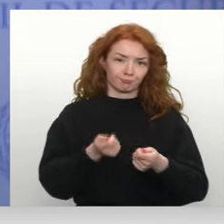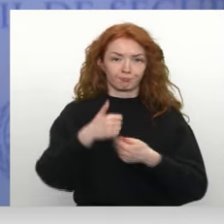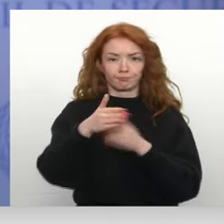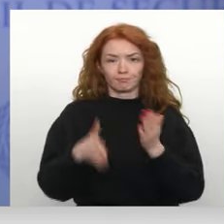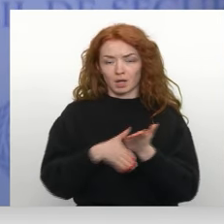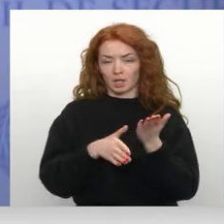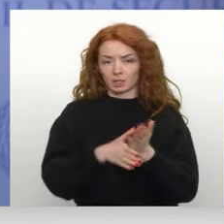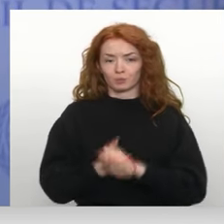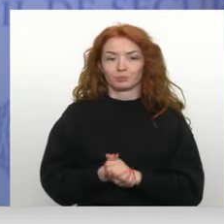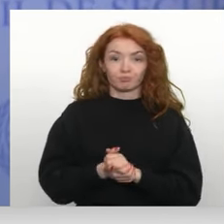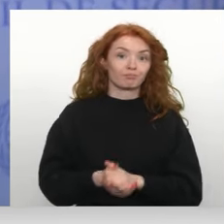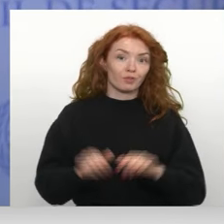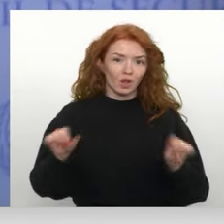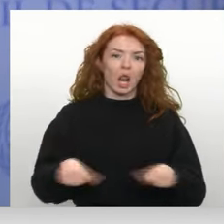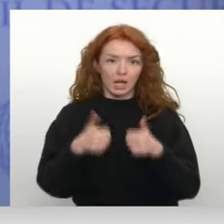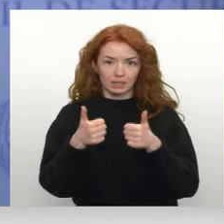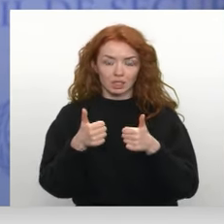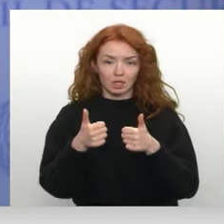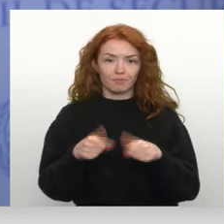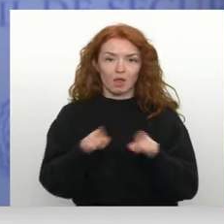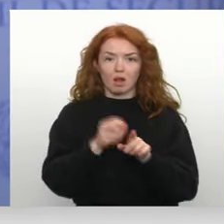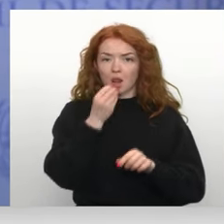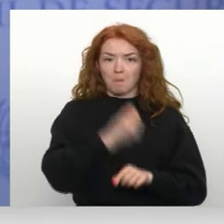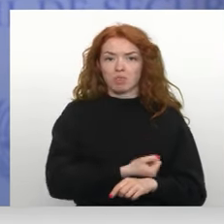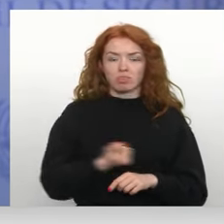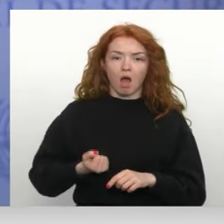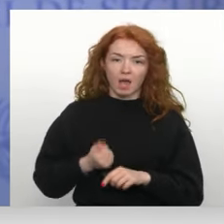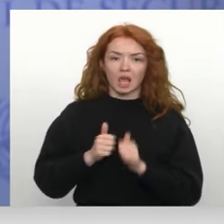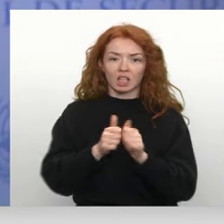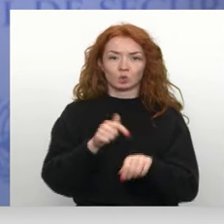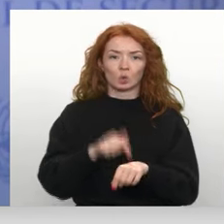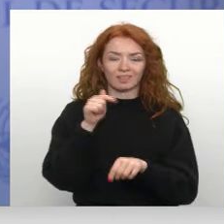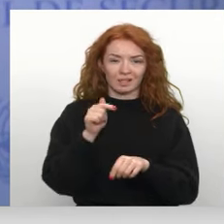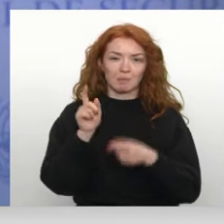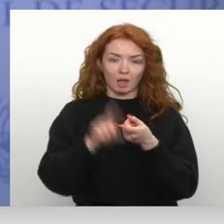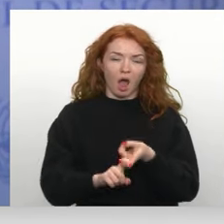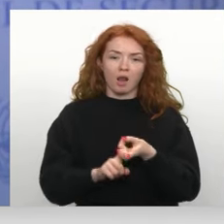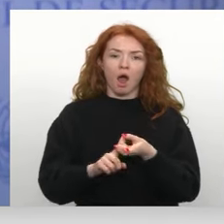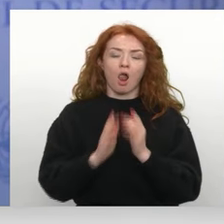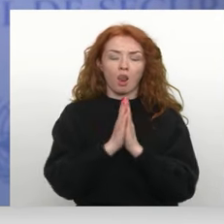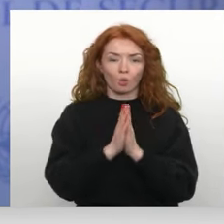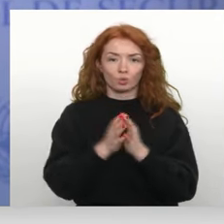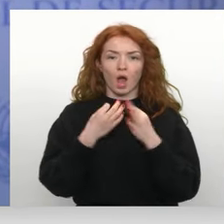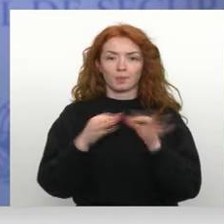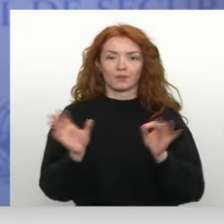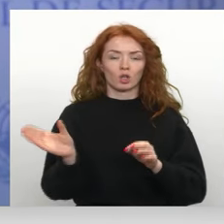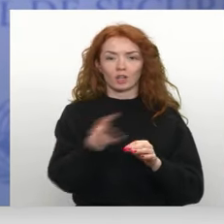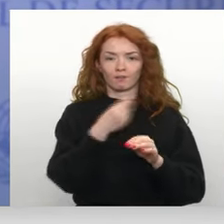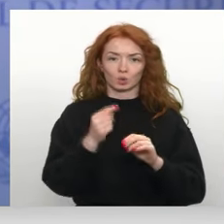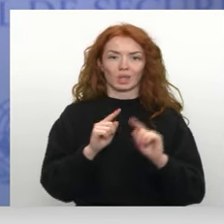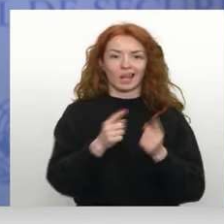apjomā tajā pašā laikā un ramadāna līdzjūtības garā es aicina nekavējoties atbrīvot visus